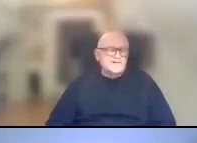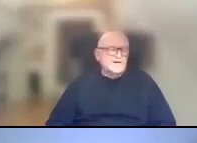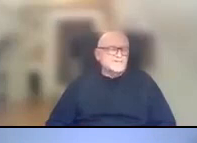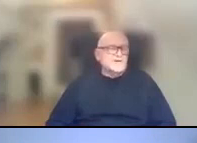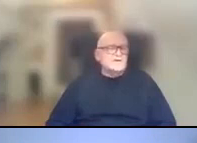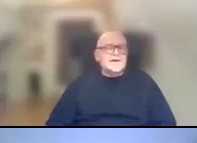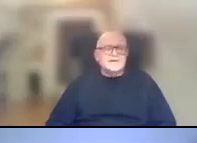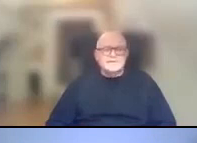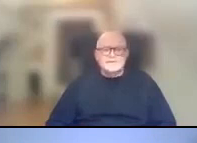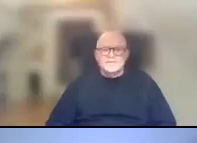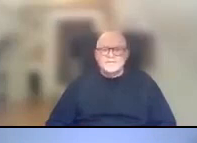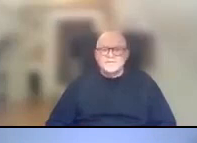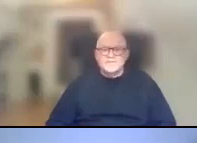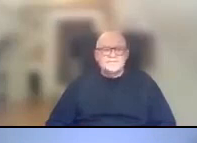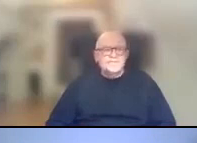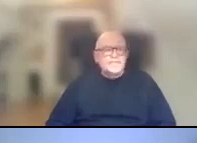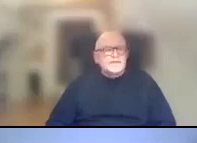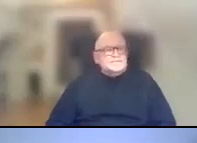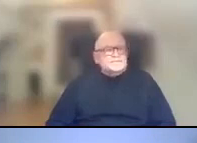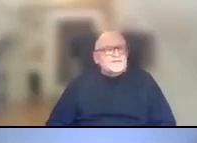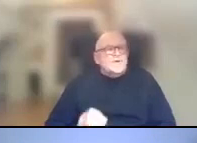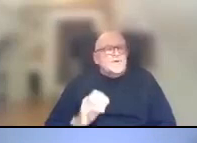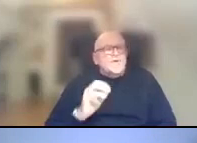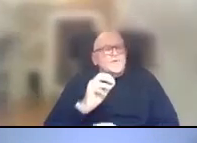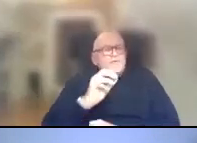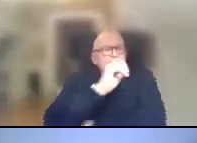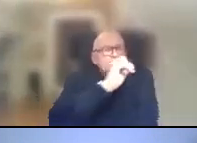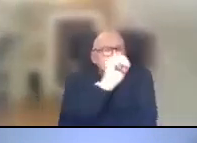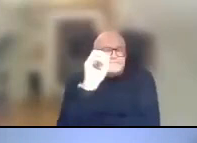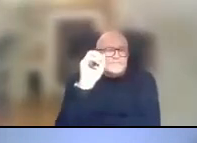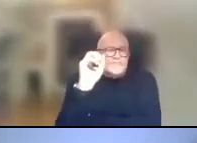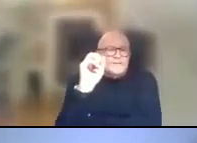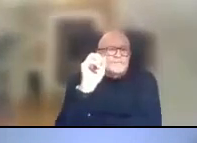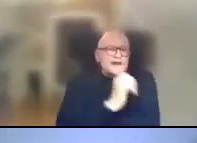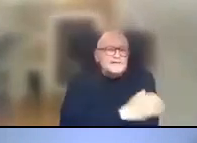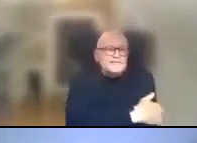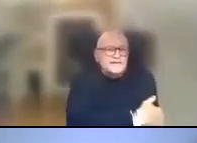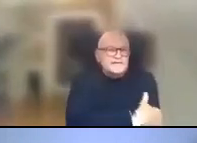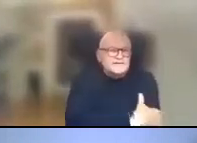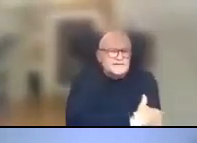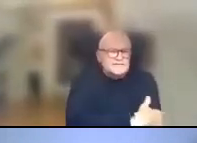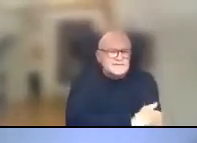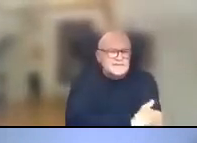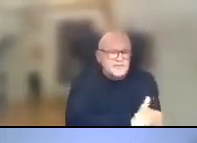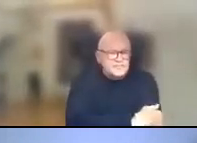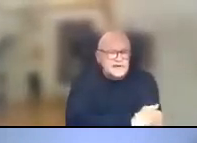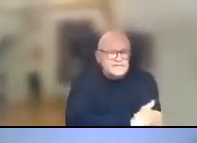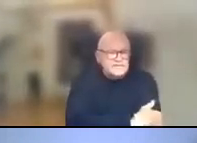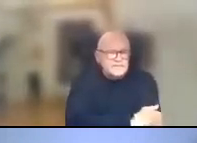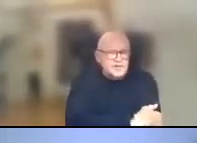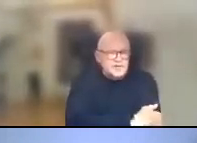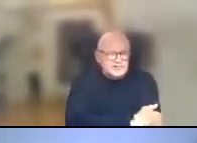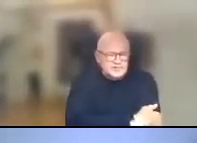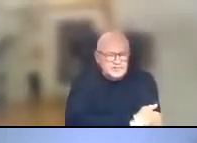2004 auf 380 Ampullen. Und Bemerkenswert ist, dass dieses Gilorhythmal